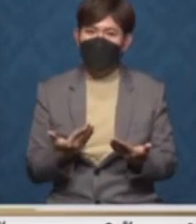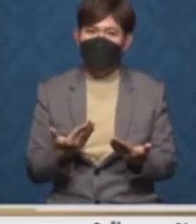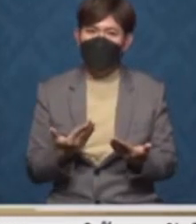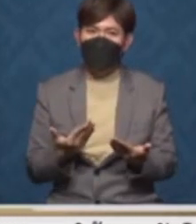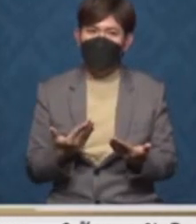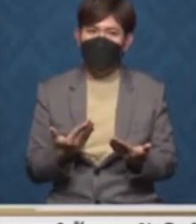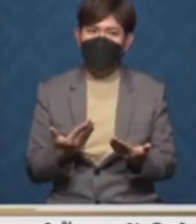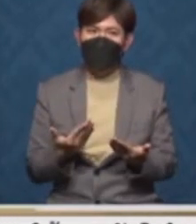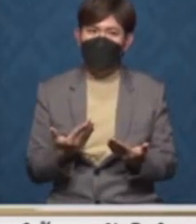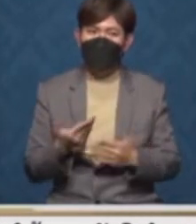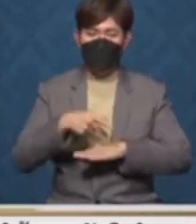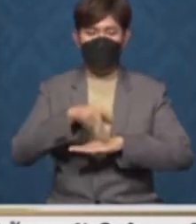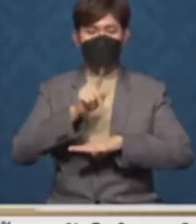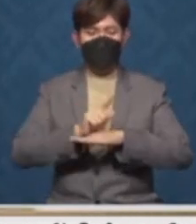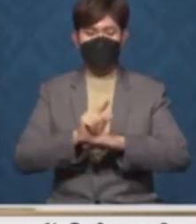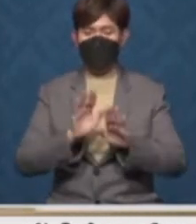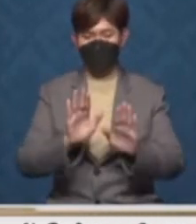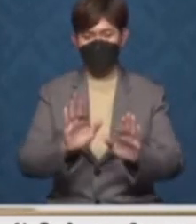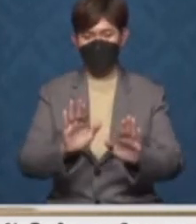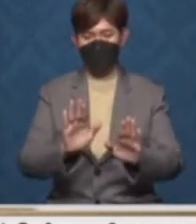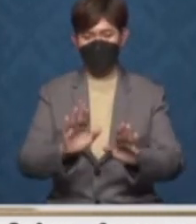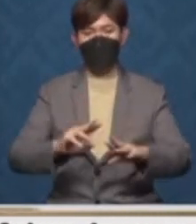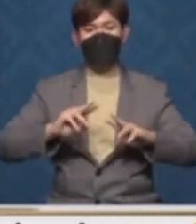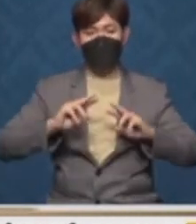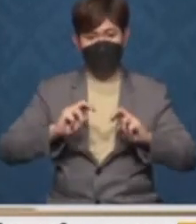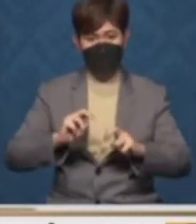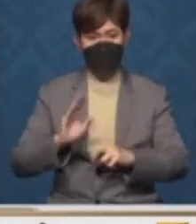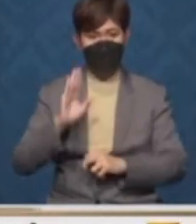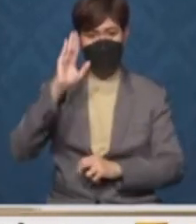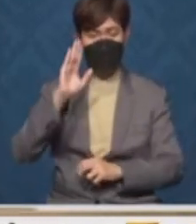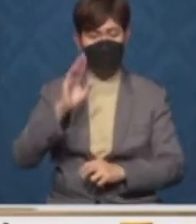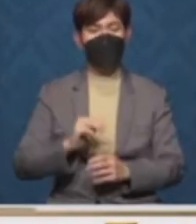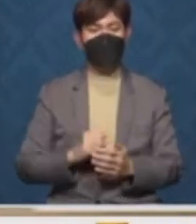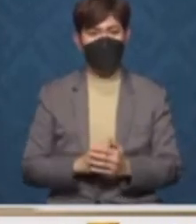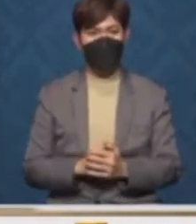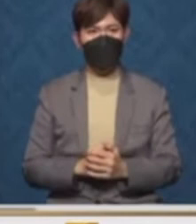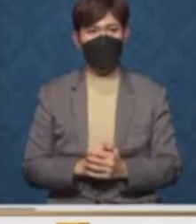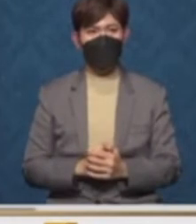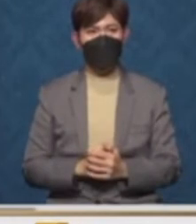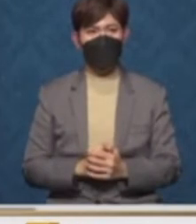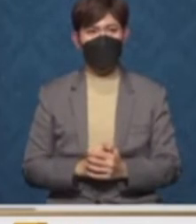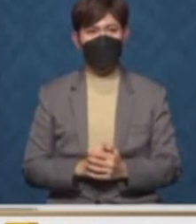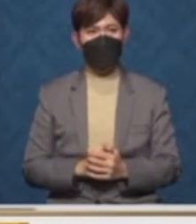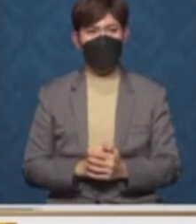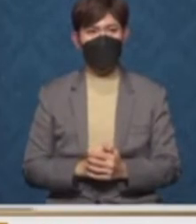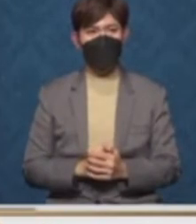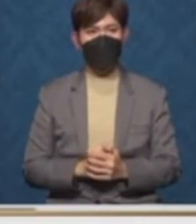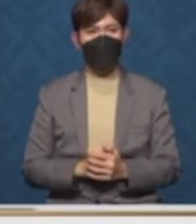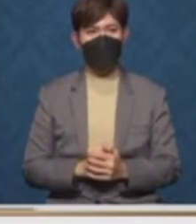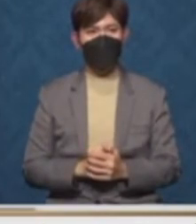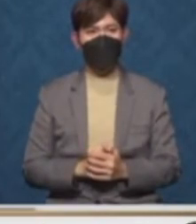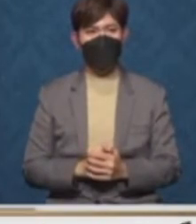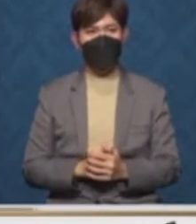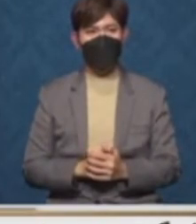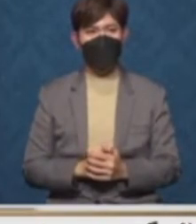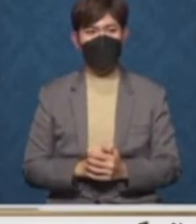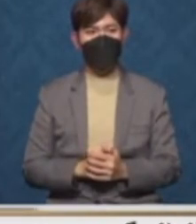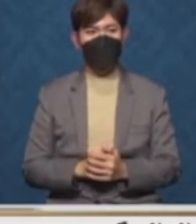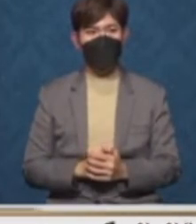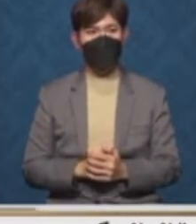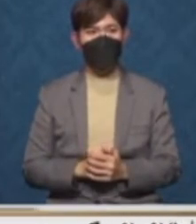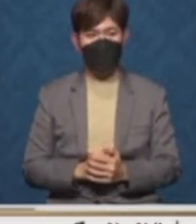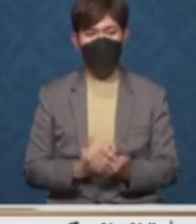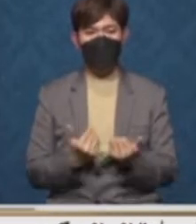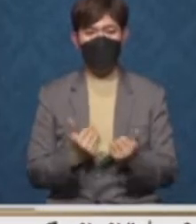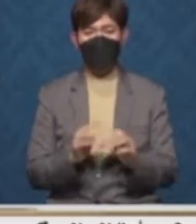มครับผมขอวินิจฉัยคําประท้วงนะครับท่านกรุงครับกรุงครับครับผมก